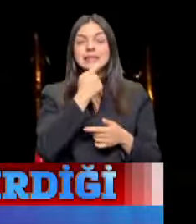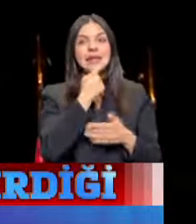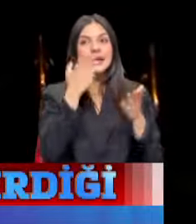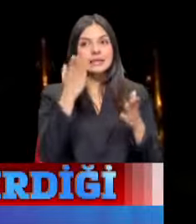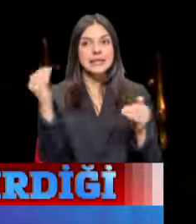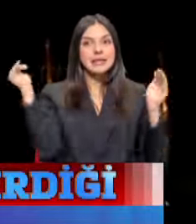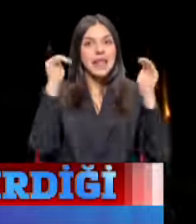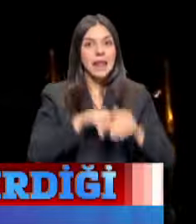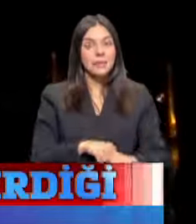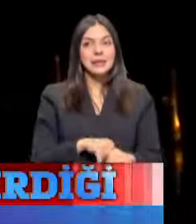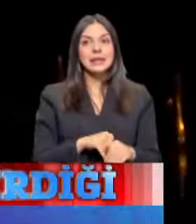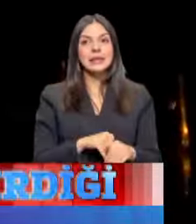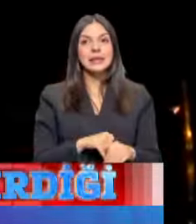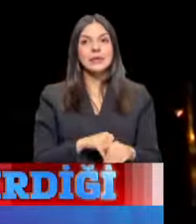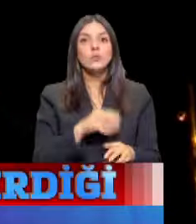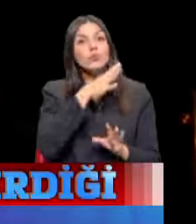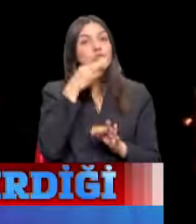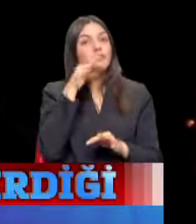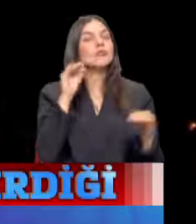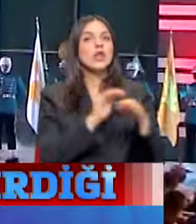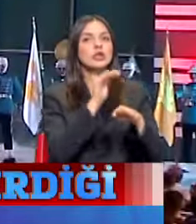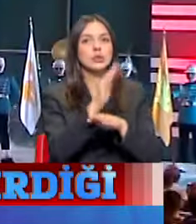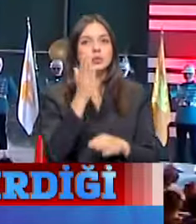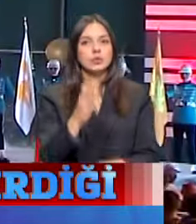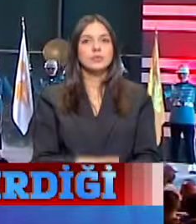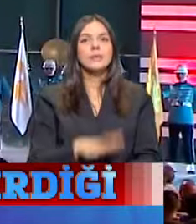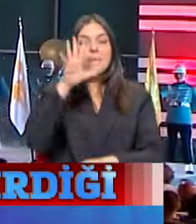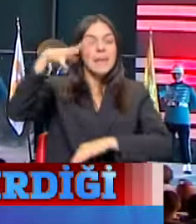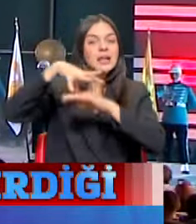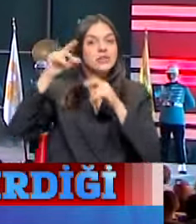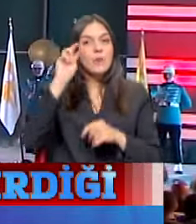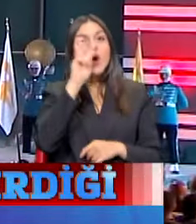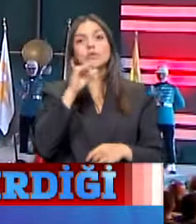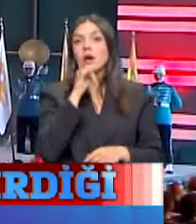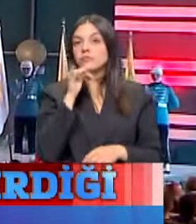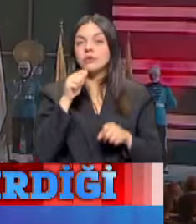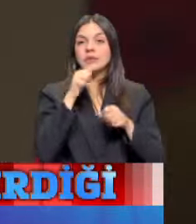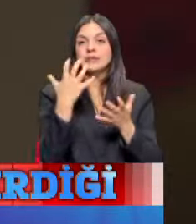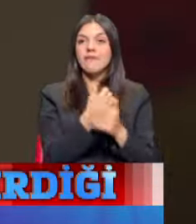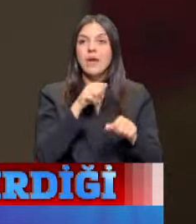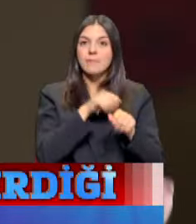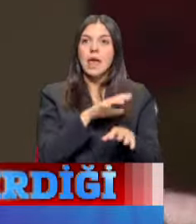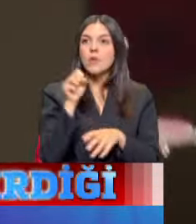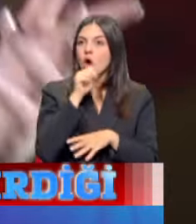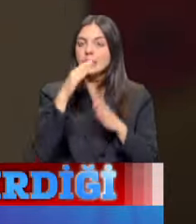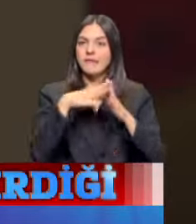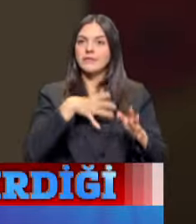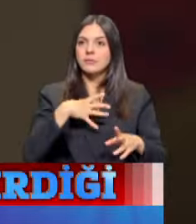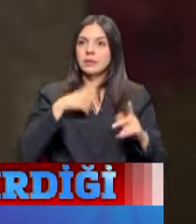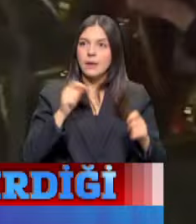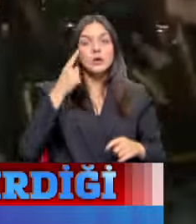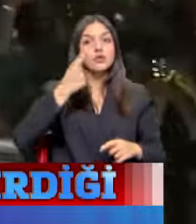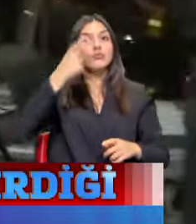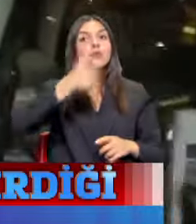yılına ulaşmanın bahtiyarlığını yaşıyoruz. Beştepe 30 Ağustos Zafer Bayramı konserine ev sahipliği yaptı Cumhurbaşkanı